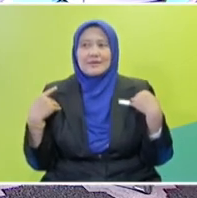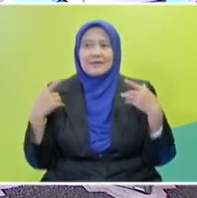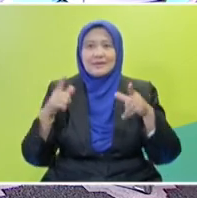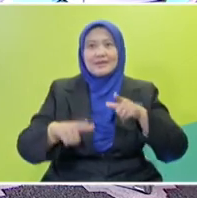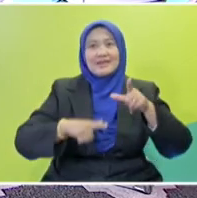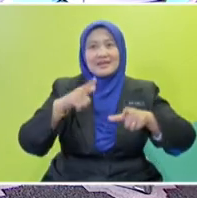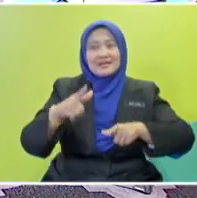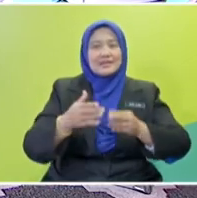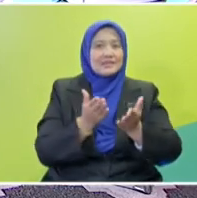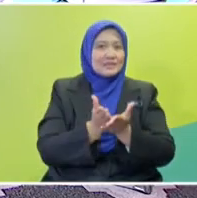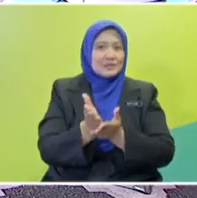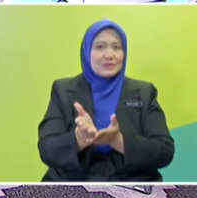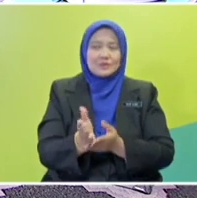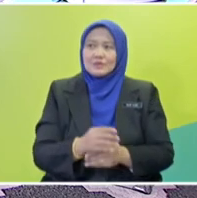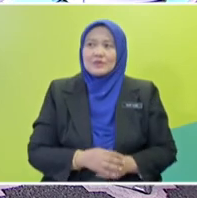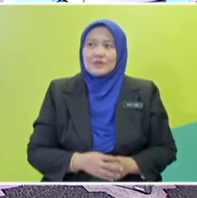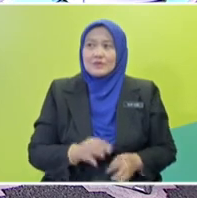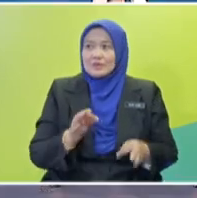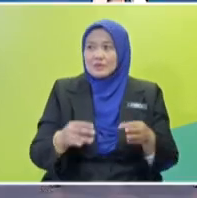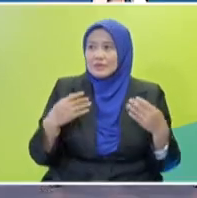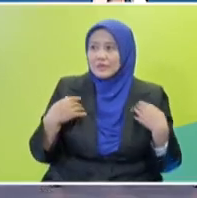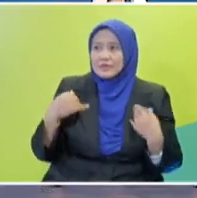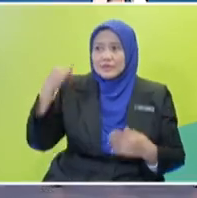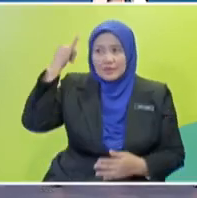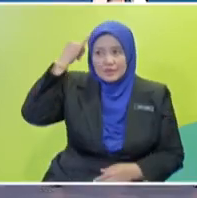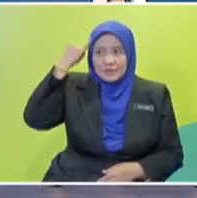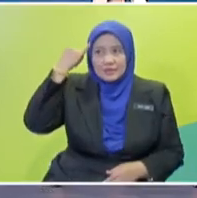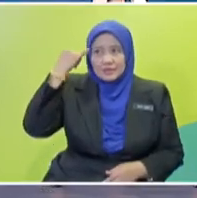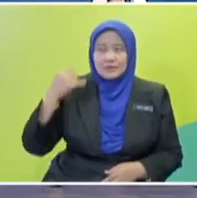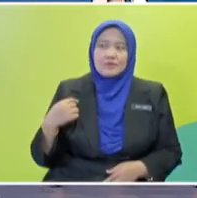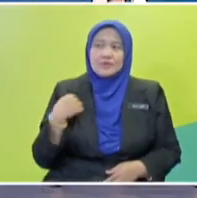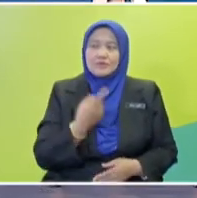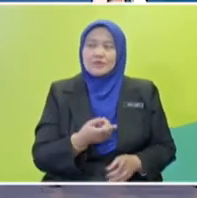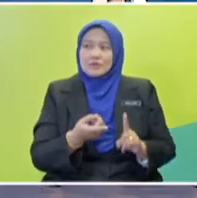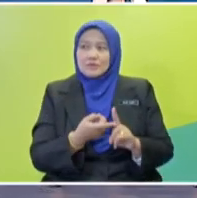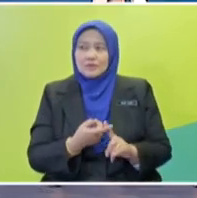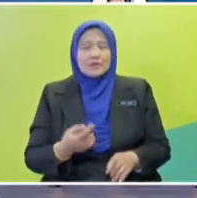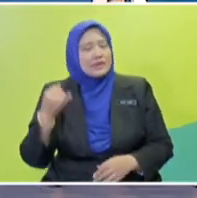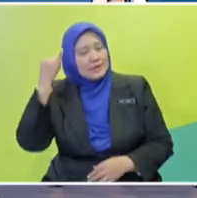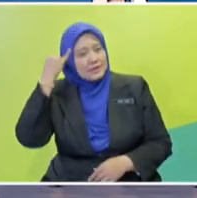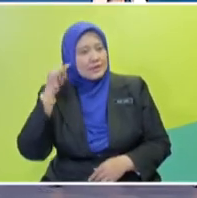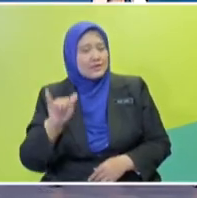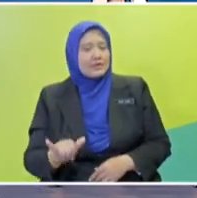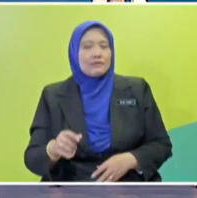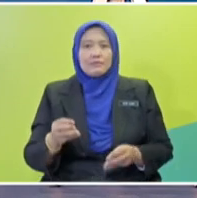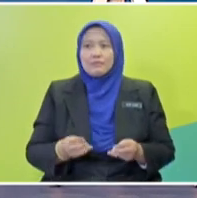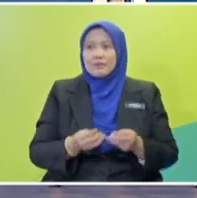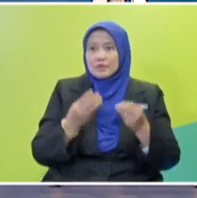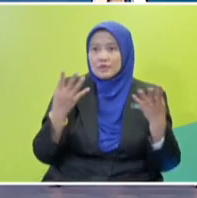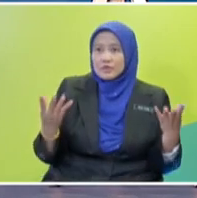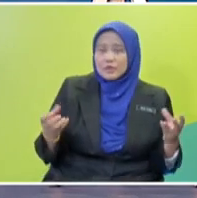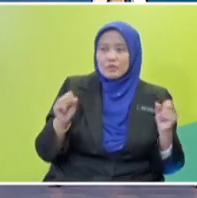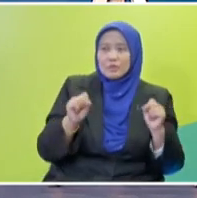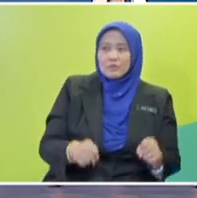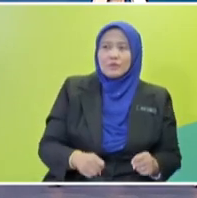keren Oke jadi kita ide sebenarnya banyak ide sel jadi daripada ID yang banyak tuh kita akan memilih yang mana ID